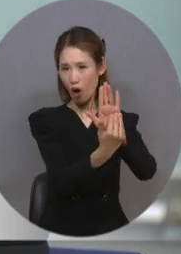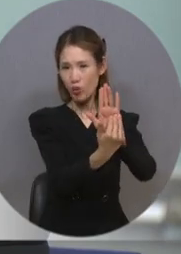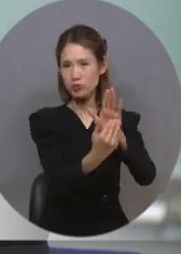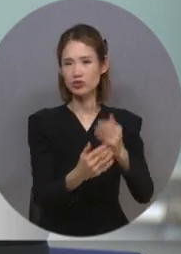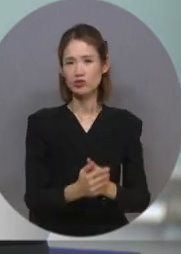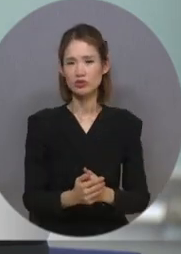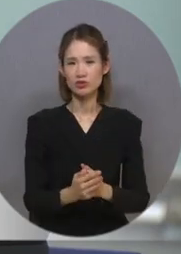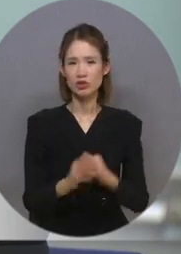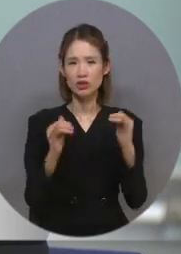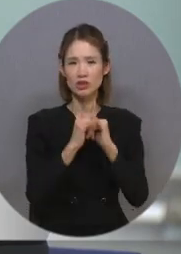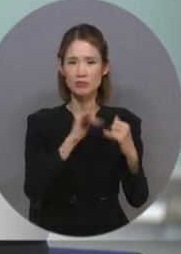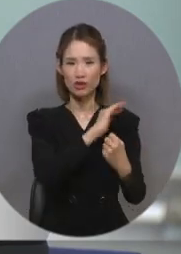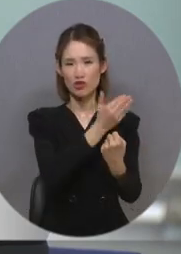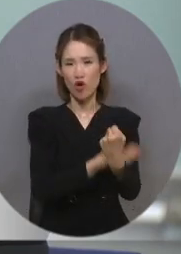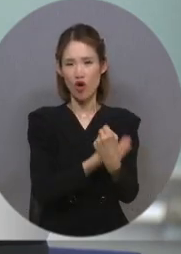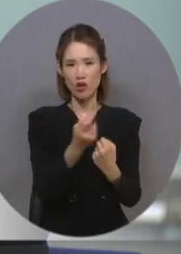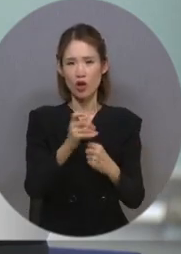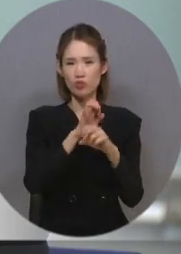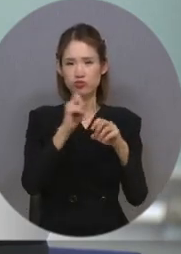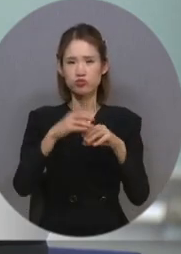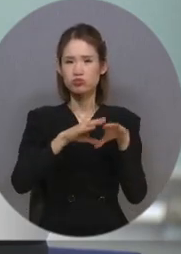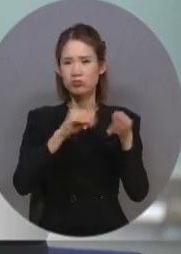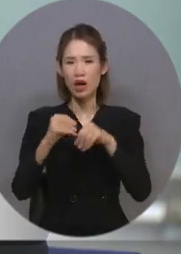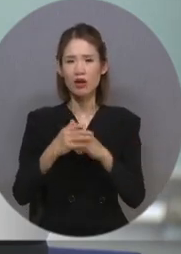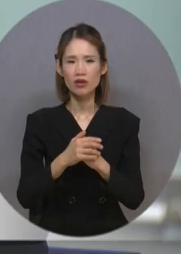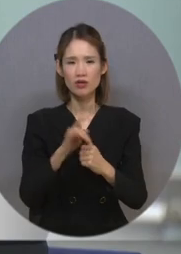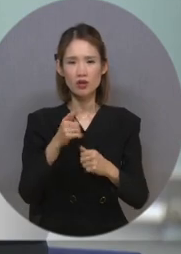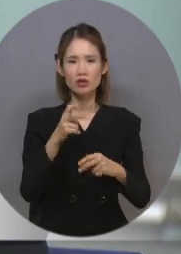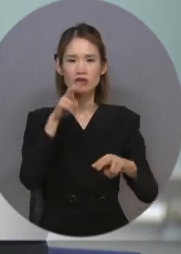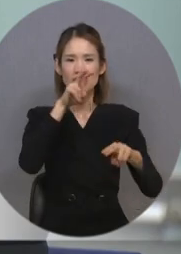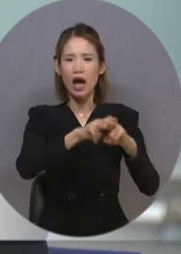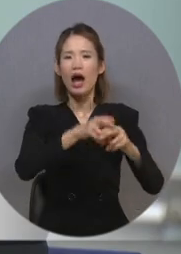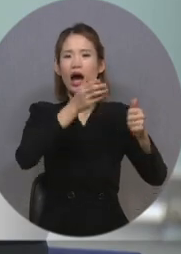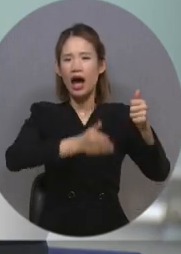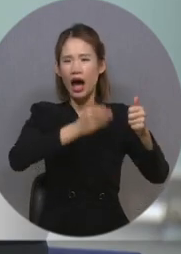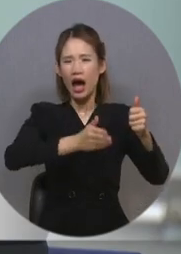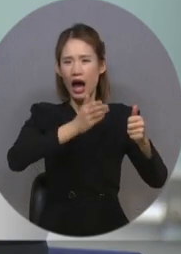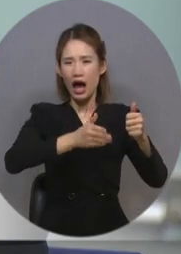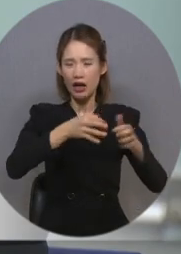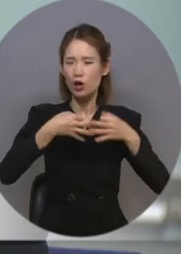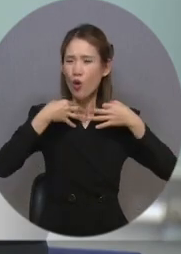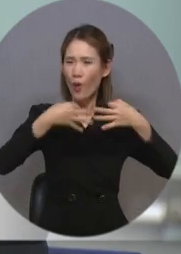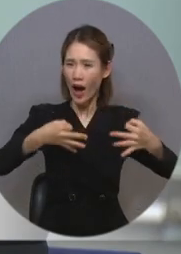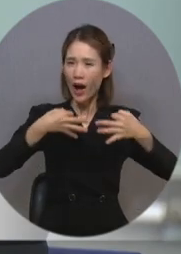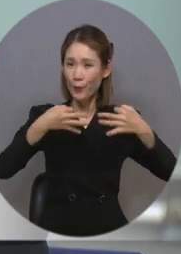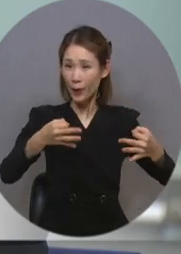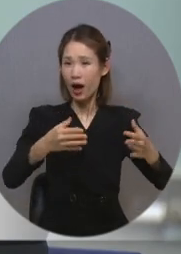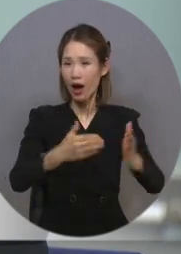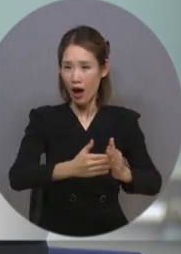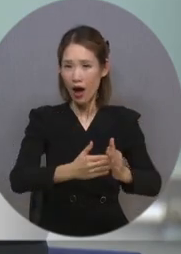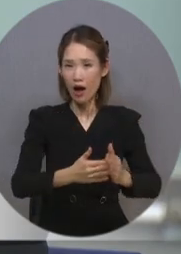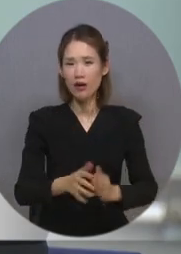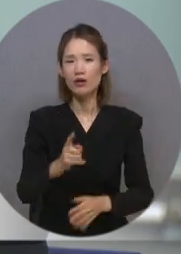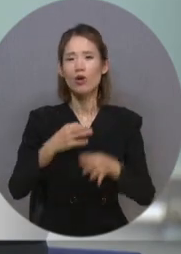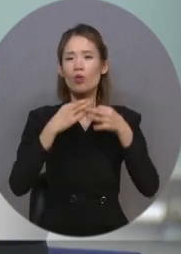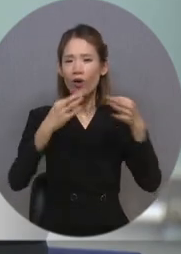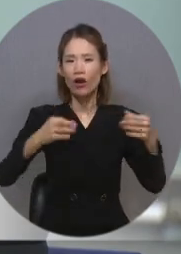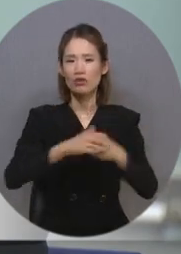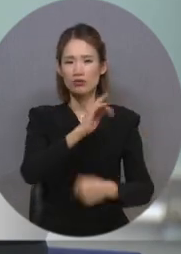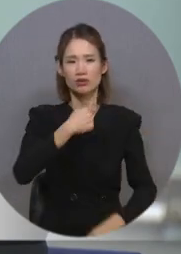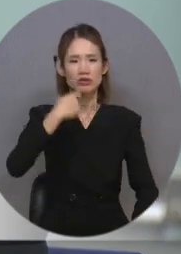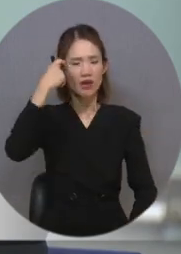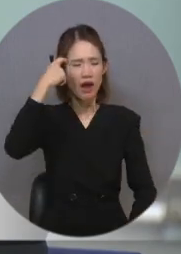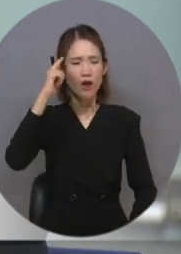시민권의 열차에서 무정차로 갔어요. 그것 좀 탑승하게 해달라라고 우리는 외쳤습니다. 그 외침이 저희는